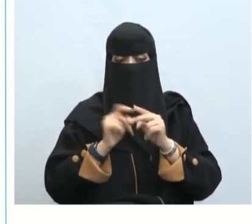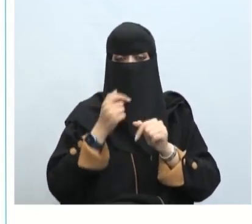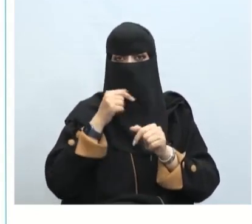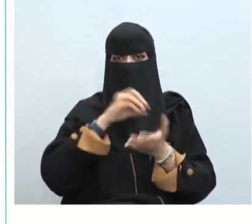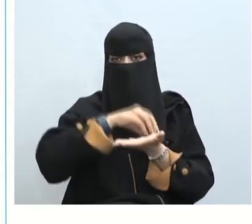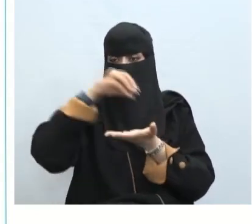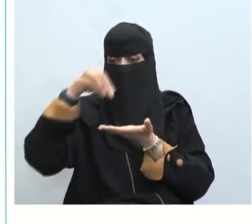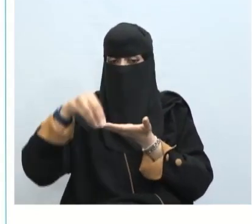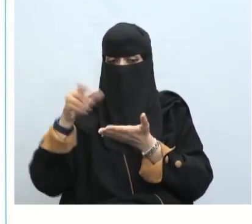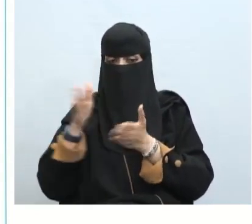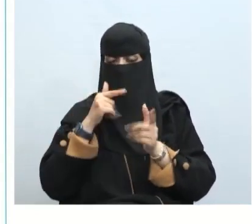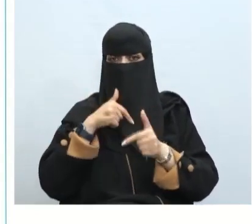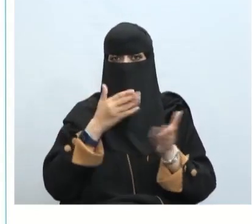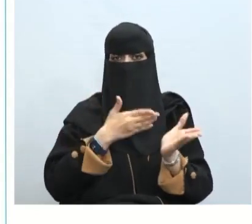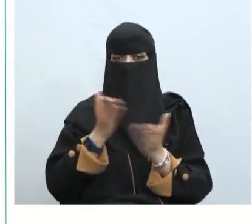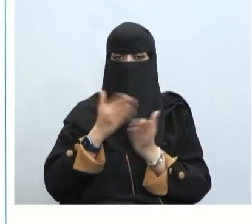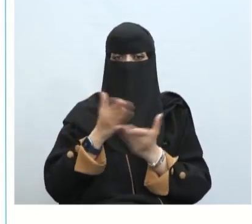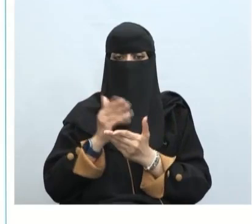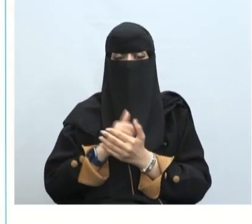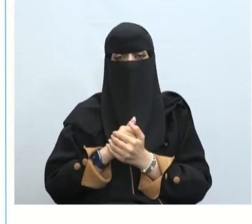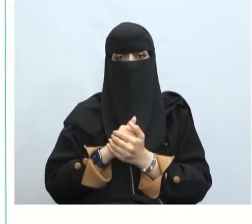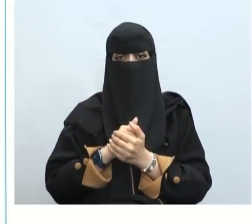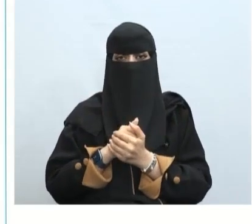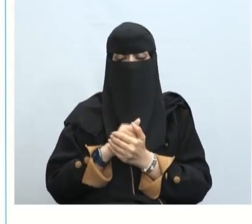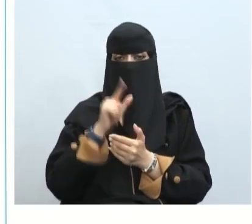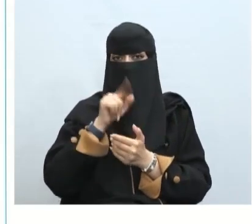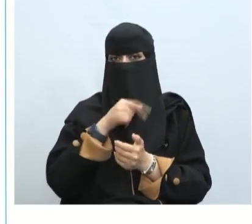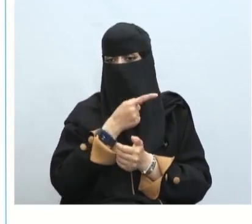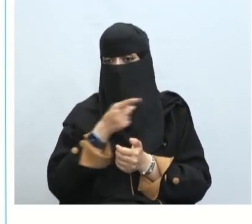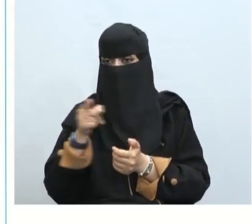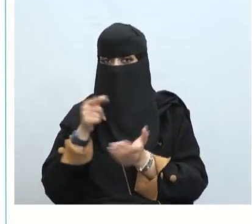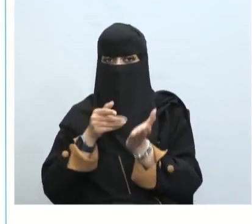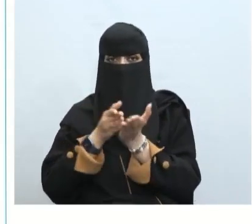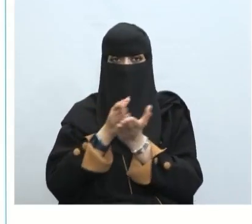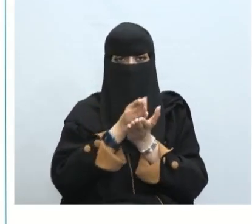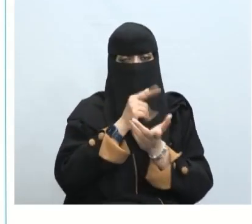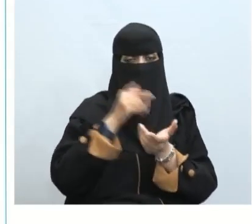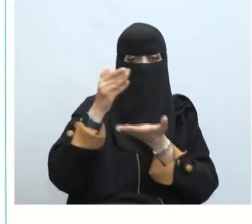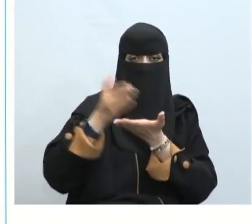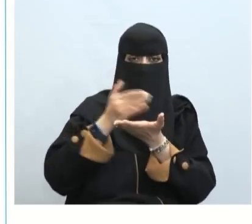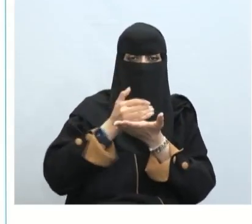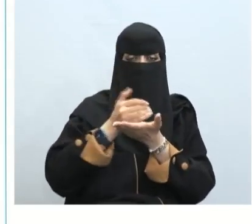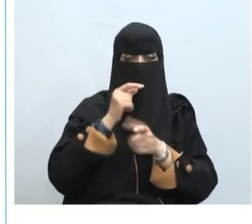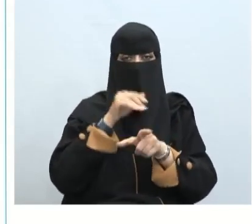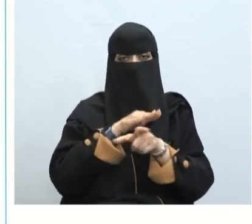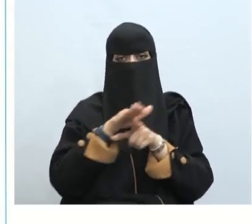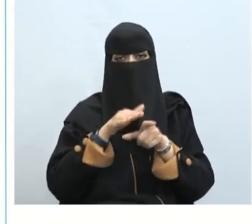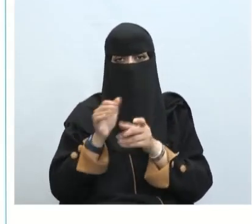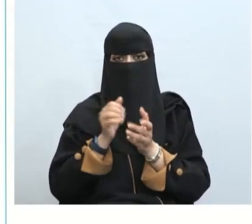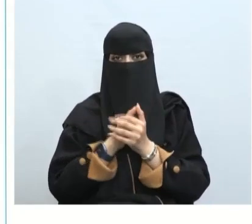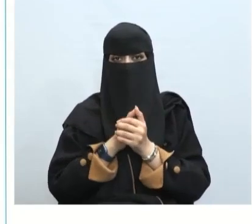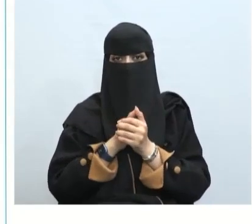النقل والخدمات هذه مجالات الاقتصاد الوطني